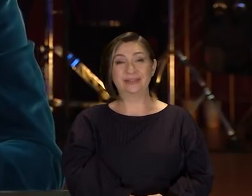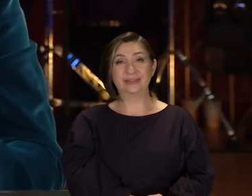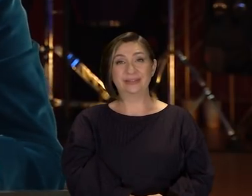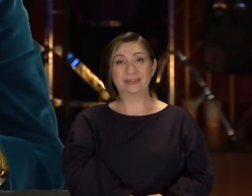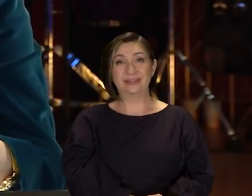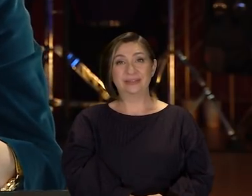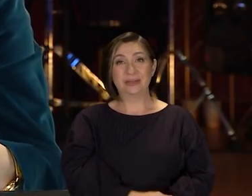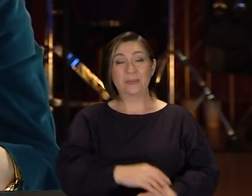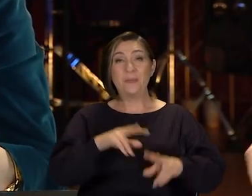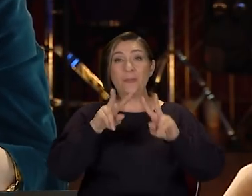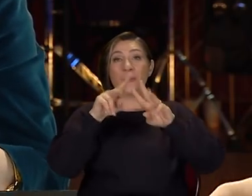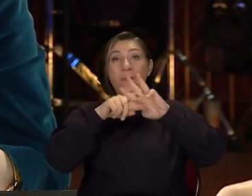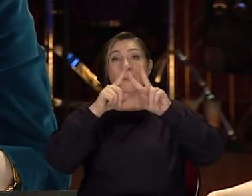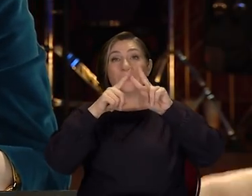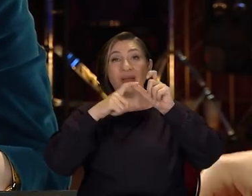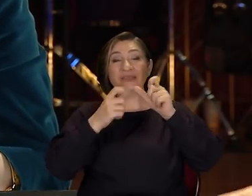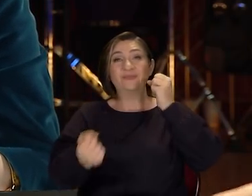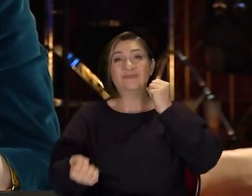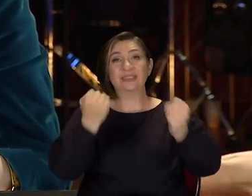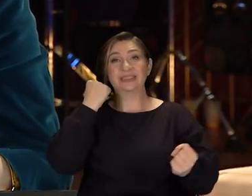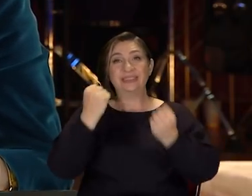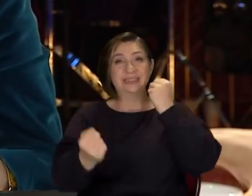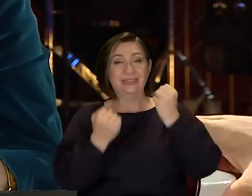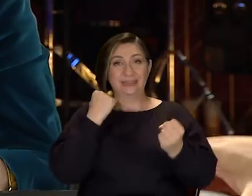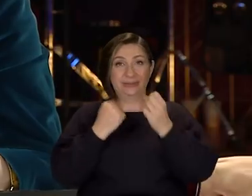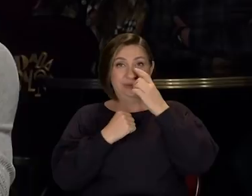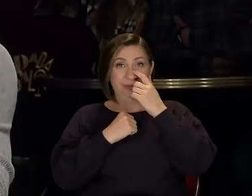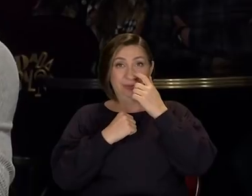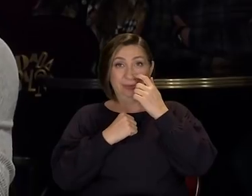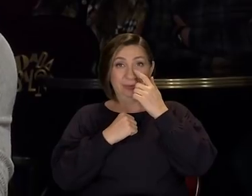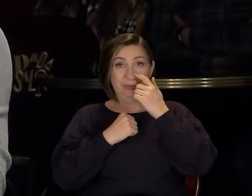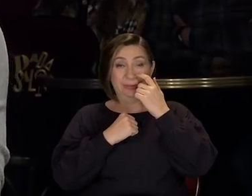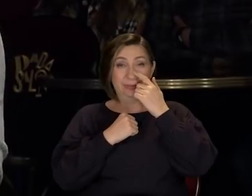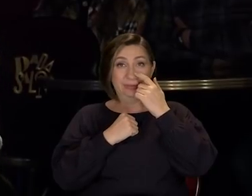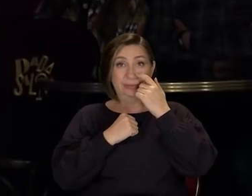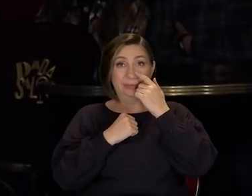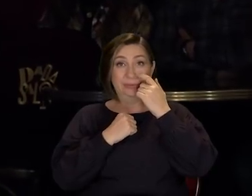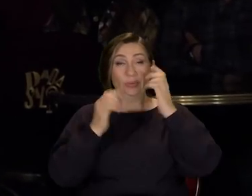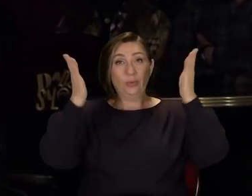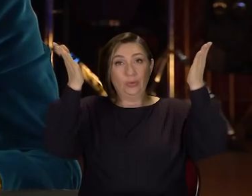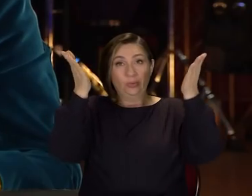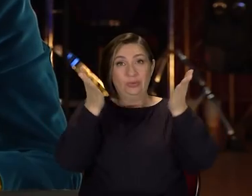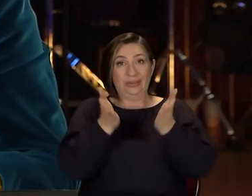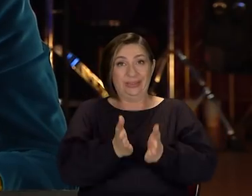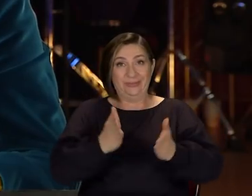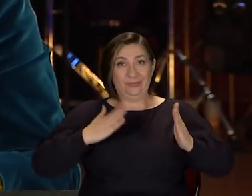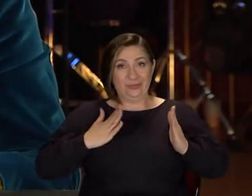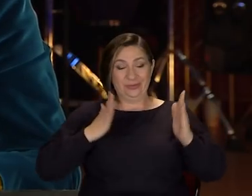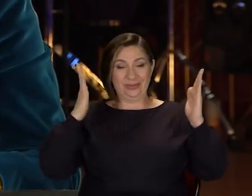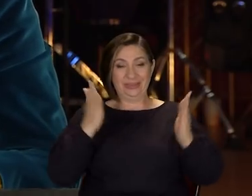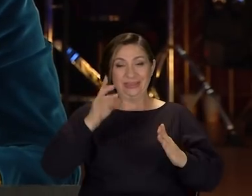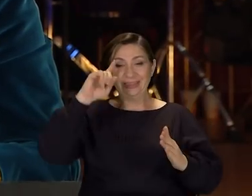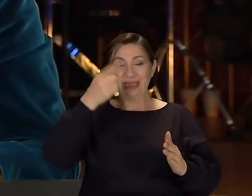Men's Fitness. Evet. Bütün kabahat o derginin orada. Evet. Önünü aç biraz. Üçgen vücut. Sadece